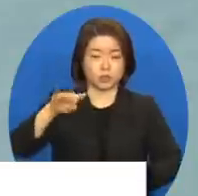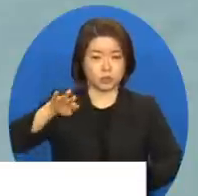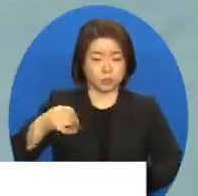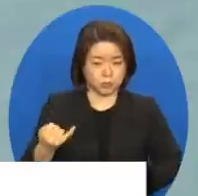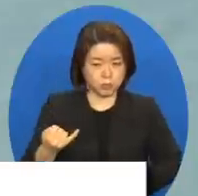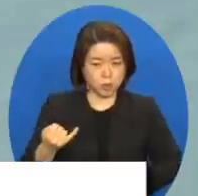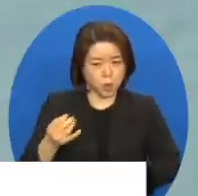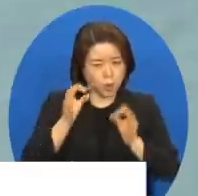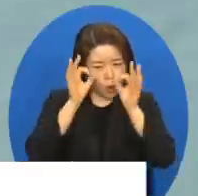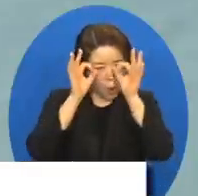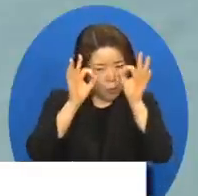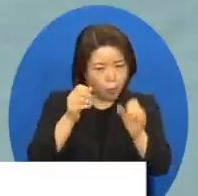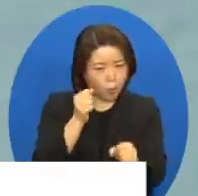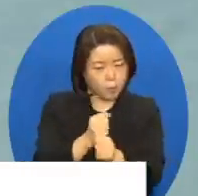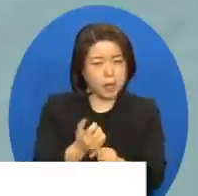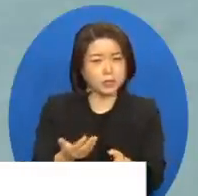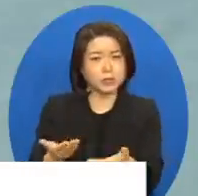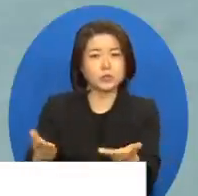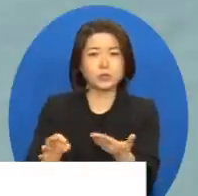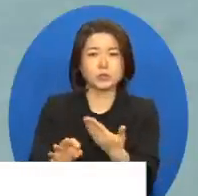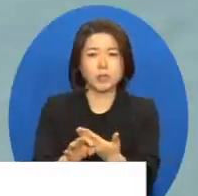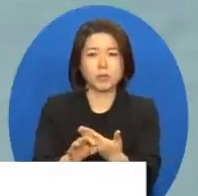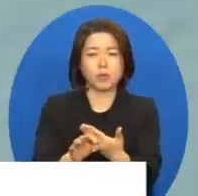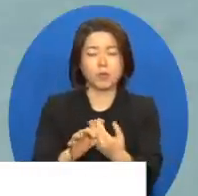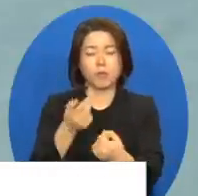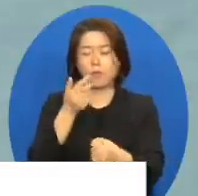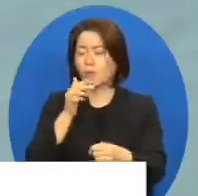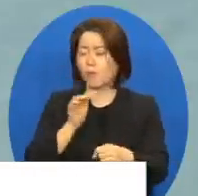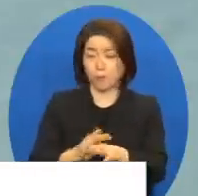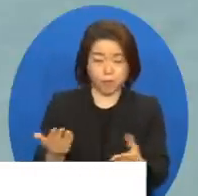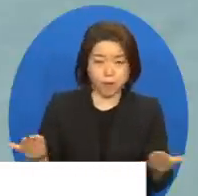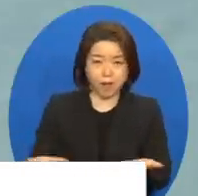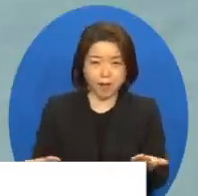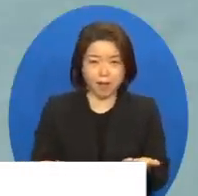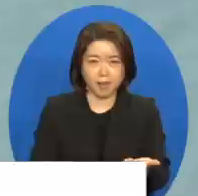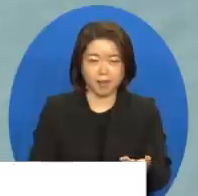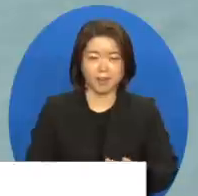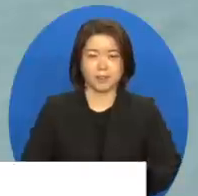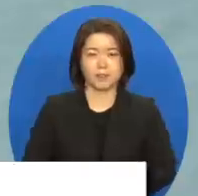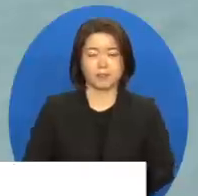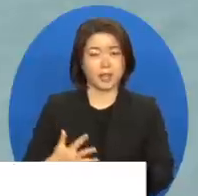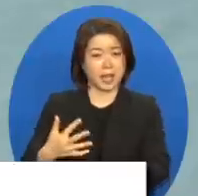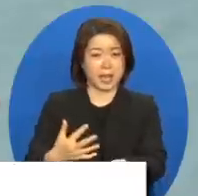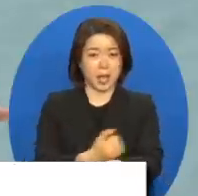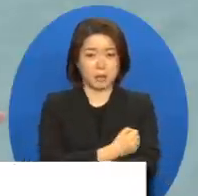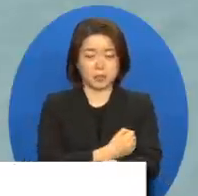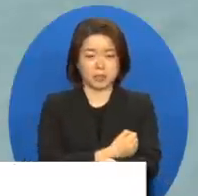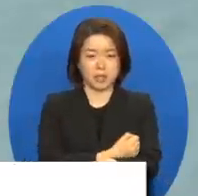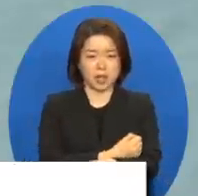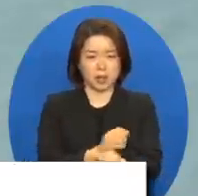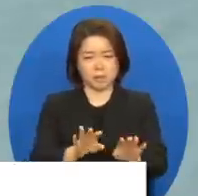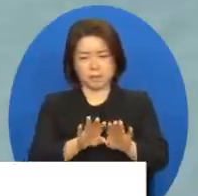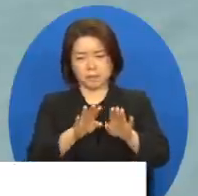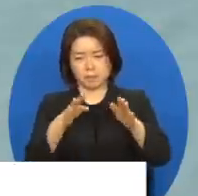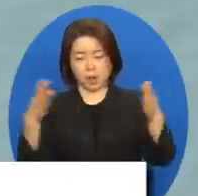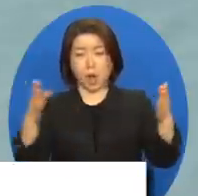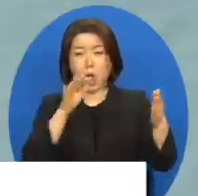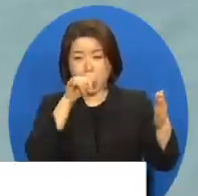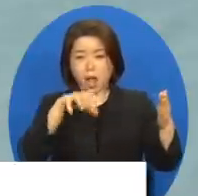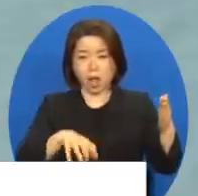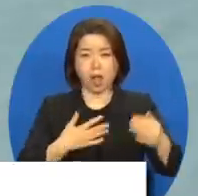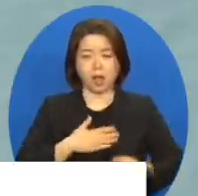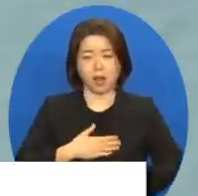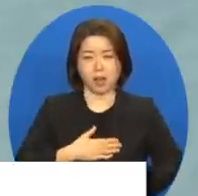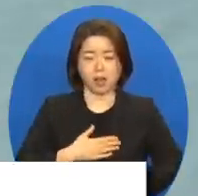수 있다면 이건 정말 기가 막힌 일이구나. 엄청난 장이 열려져 있다는 것을 알게